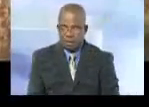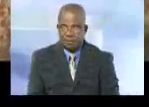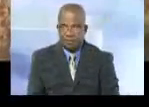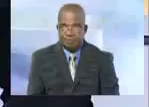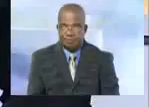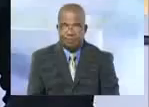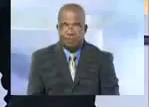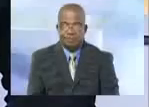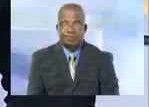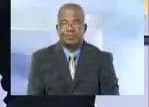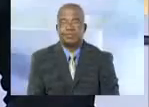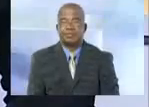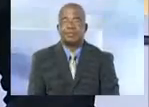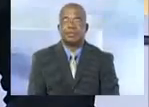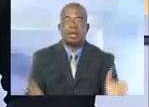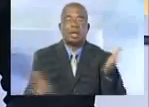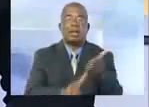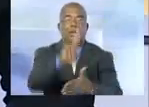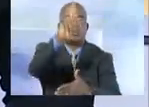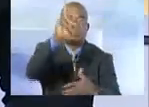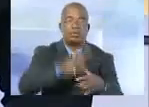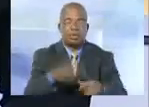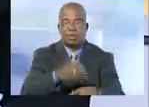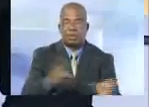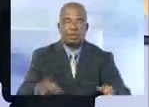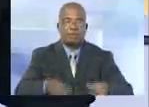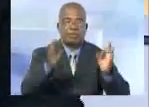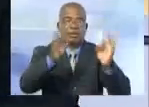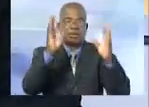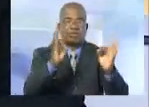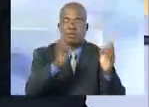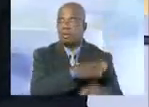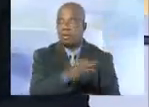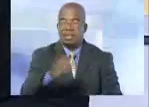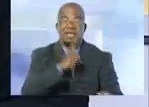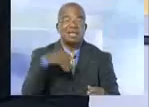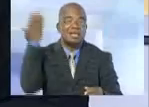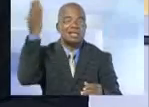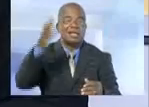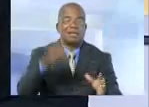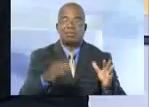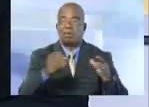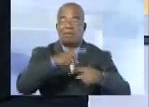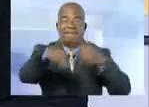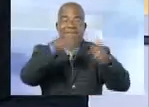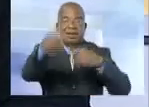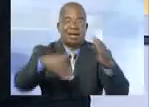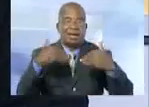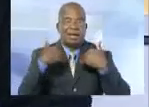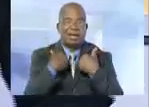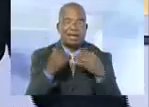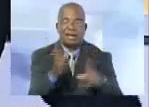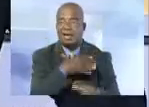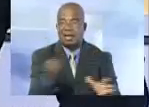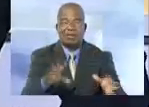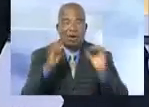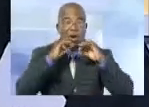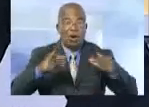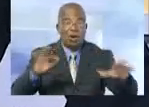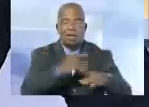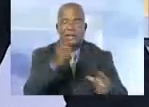pont. L'université Félix-Houphouët-Boigny d'Abidjan sera bientôt dotée d'un espace numérique de travail. Pour